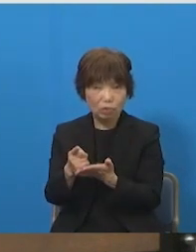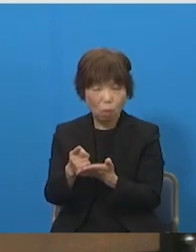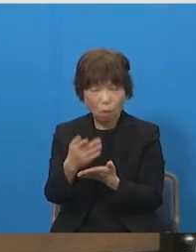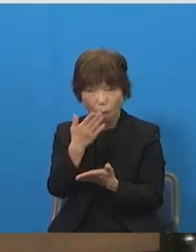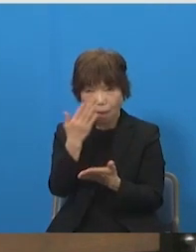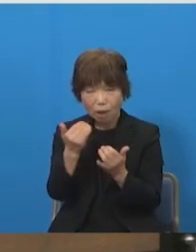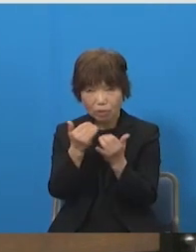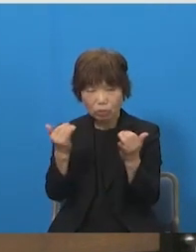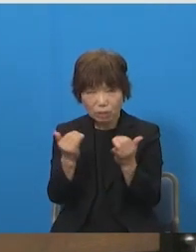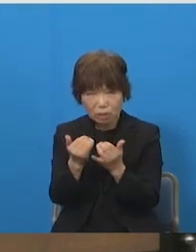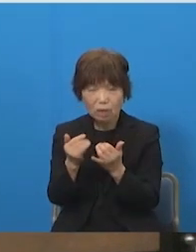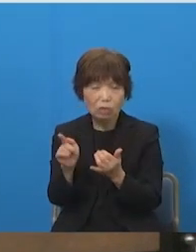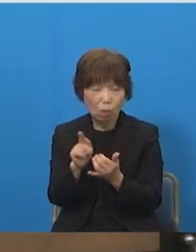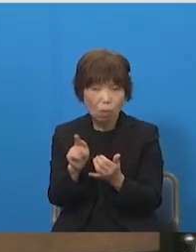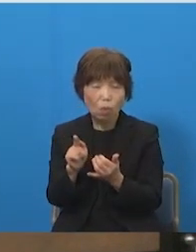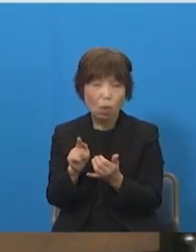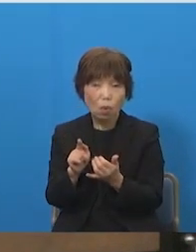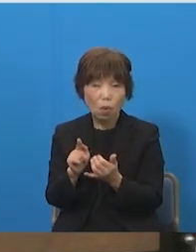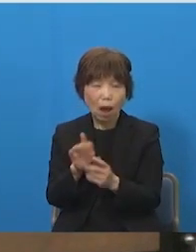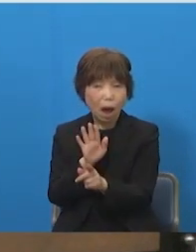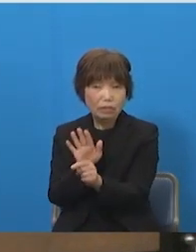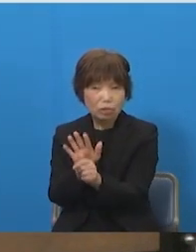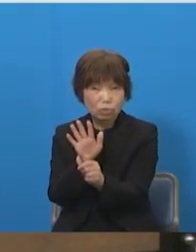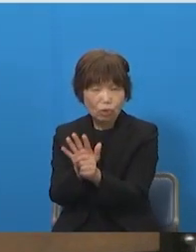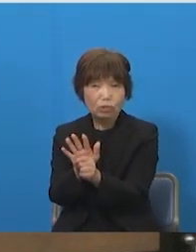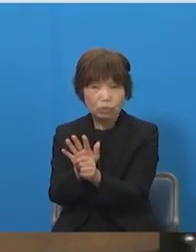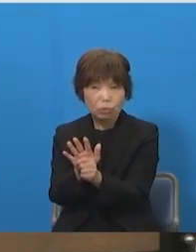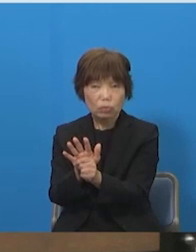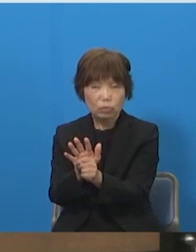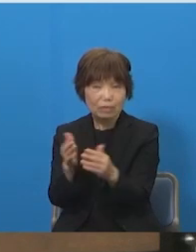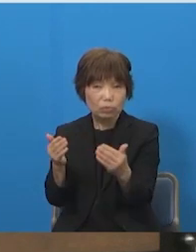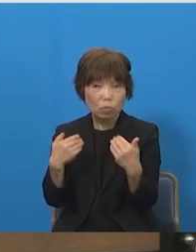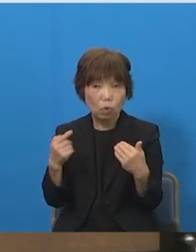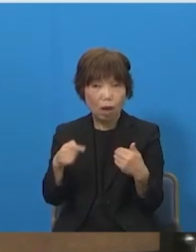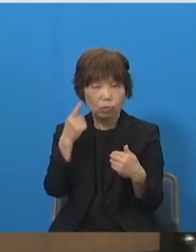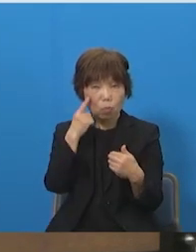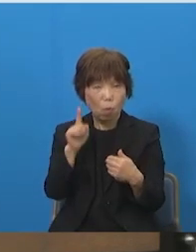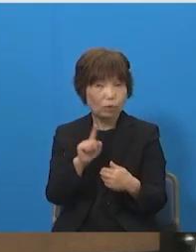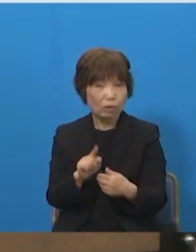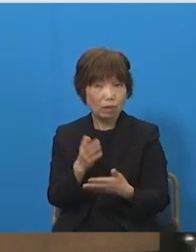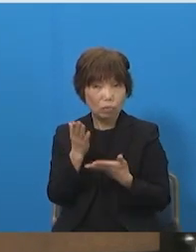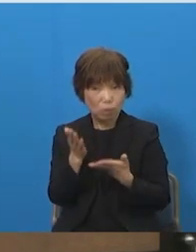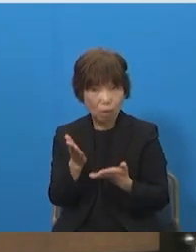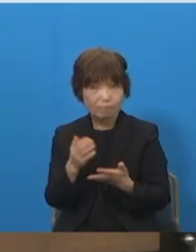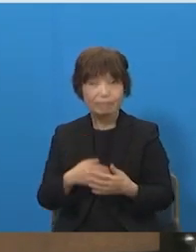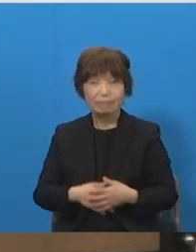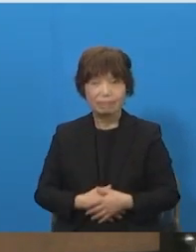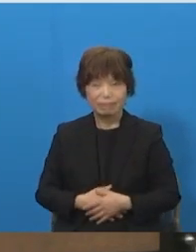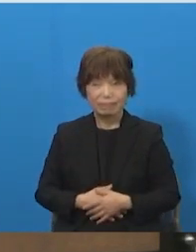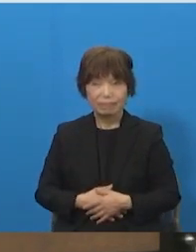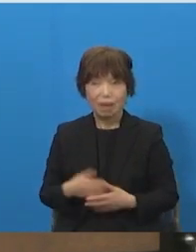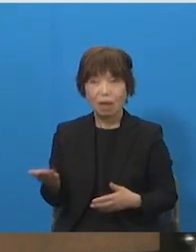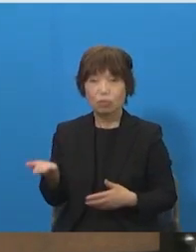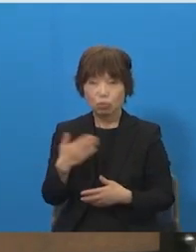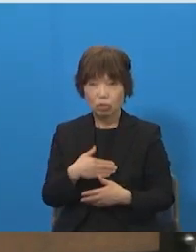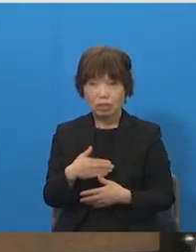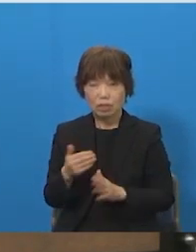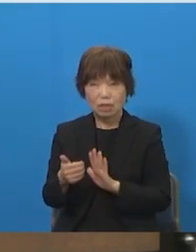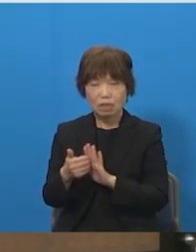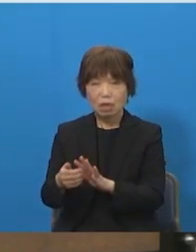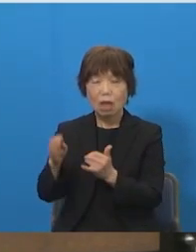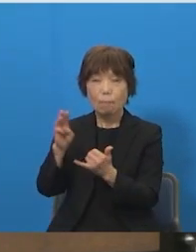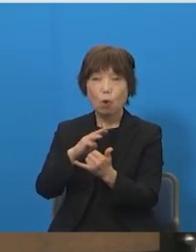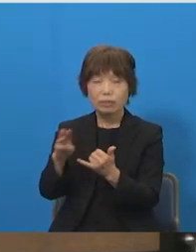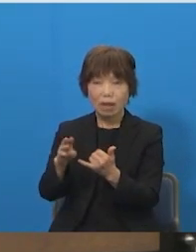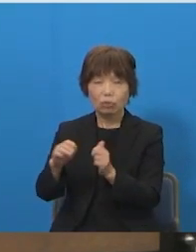への子育て世帯をアシストしていく必要があると考えますが、いかがですか。次に防災の取り組